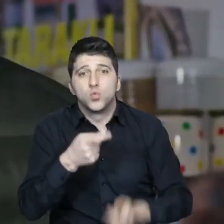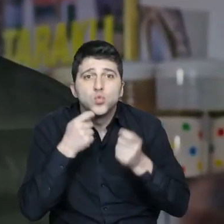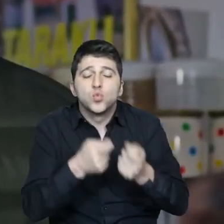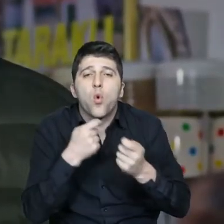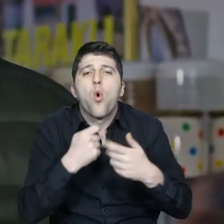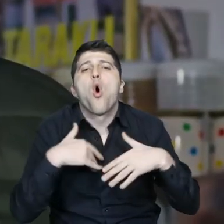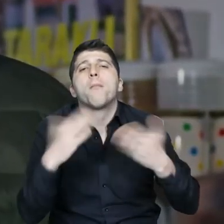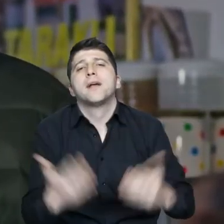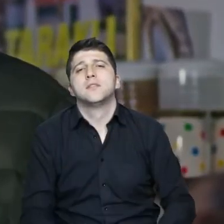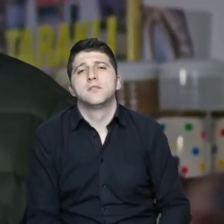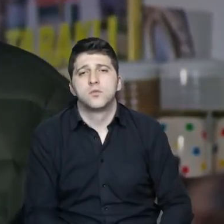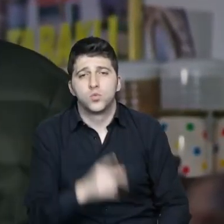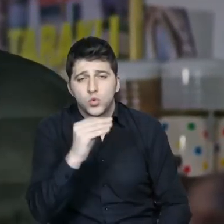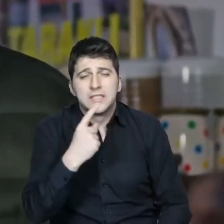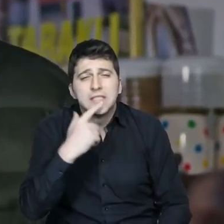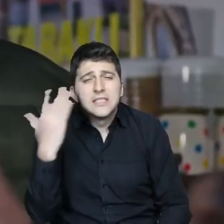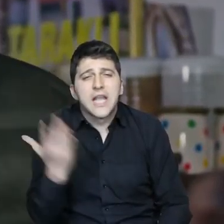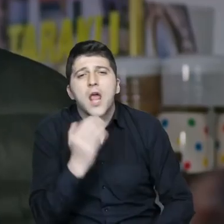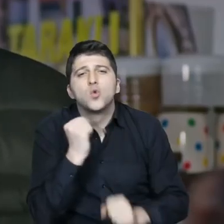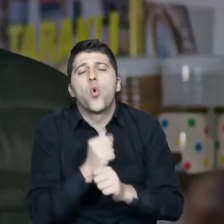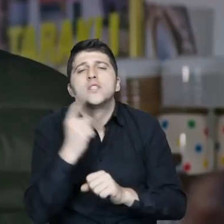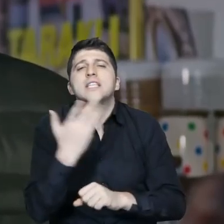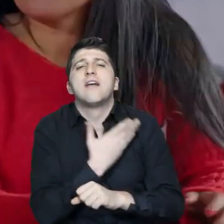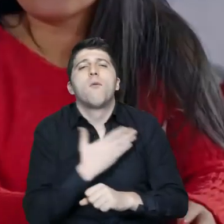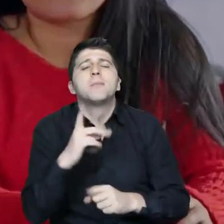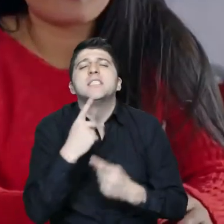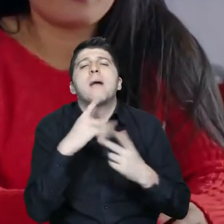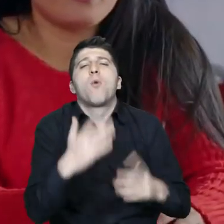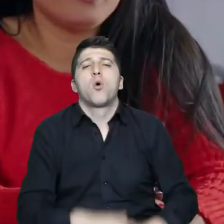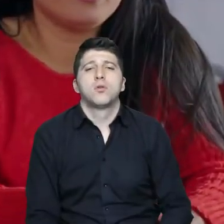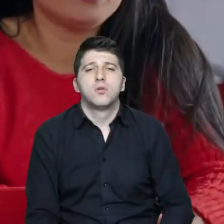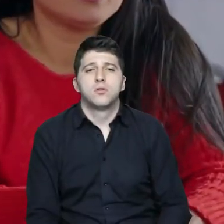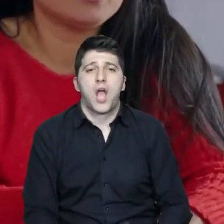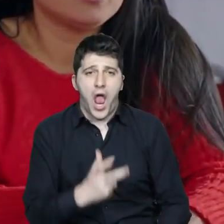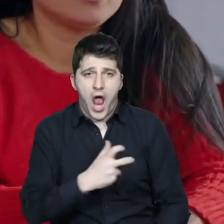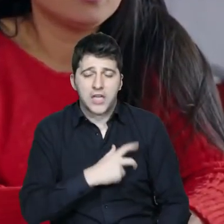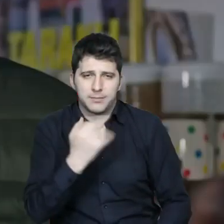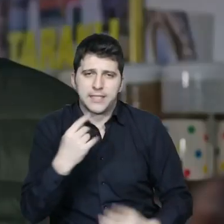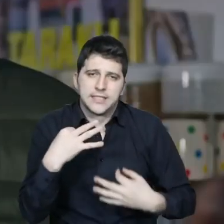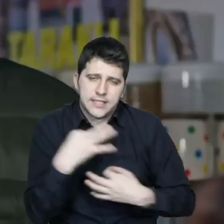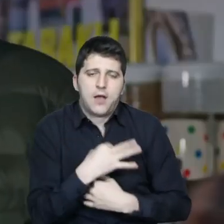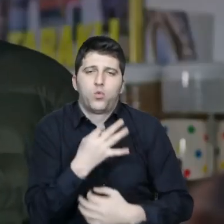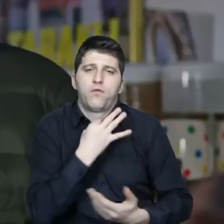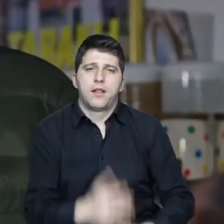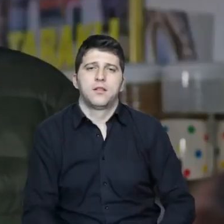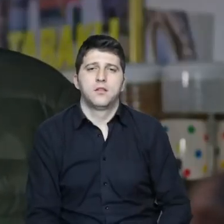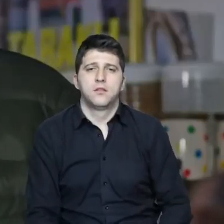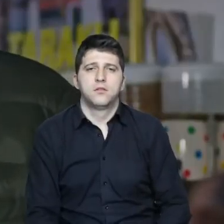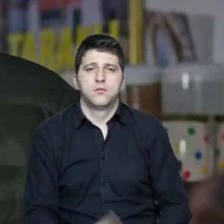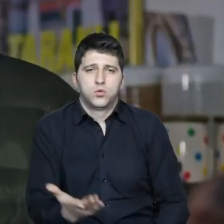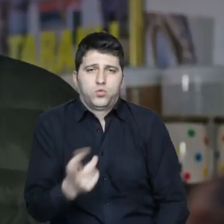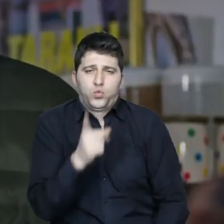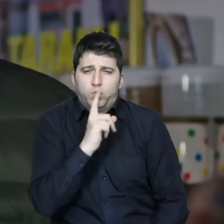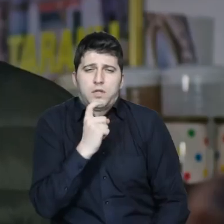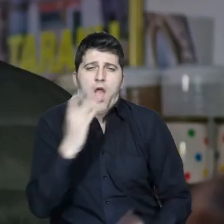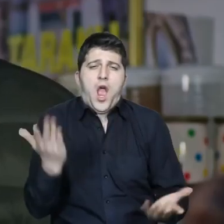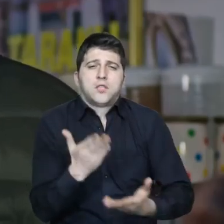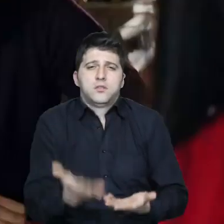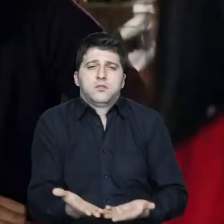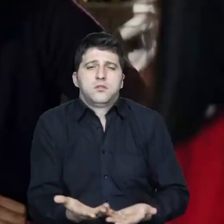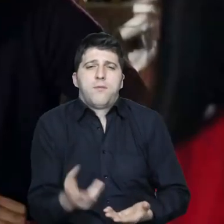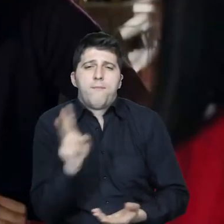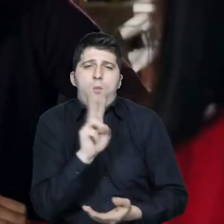güzellik olmaz. Bu çocuk yıllardır Gökçe diyor, başka bir şey demiyor. Aşka biraz saygınız olsun. Hem kaçıncı yüzyıldayız?